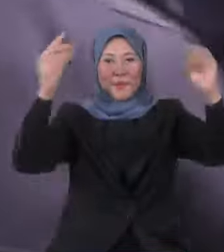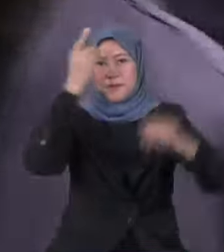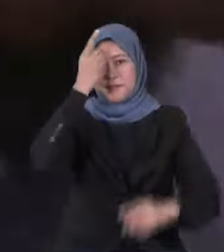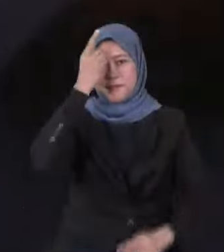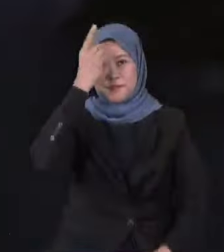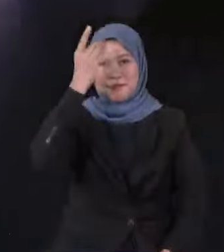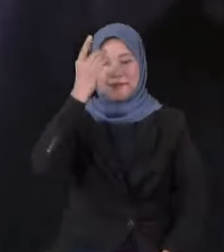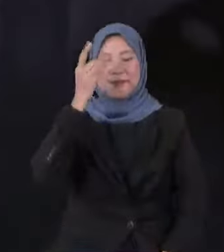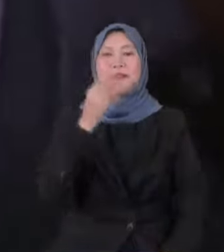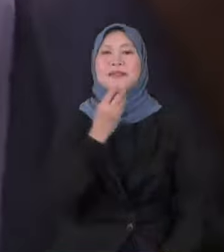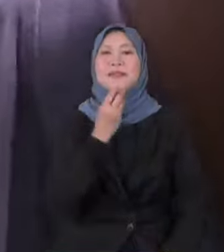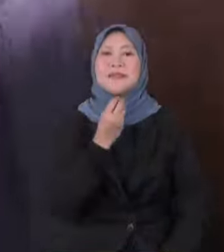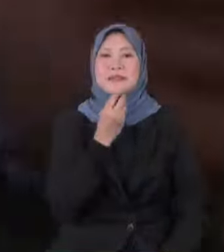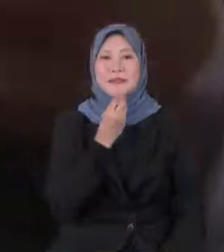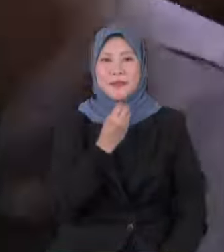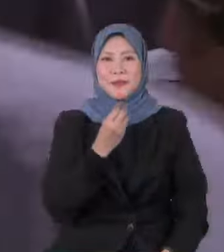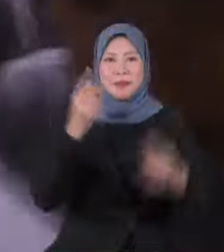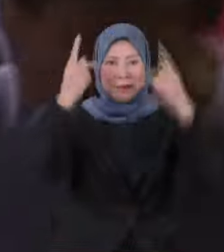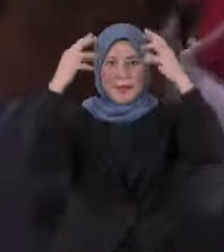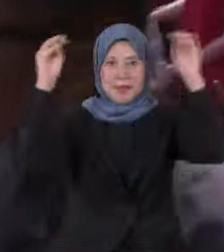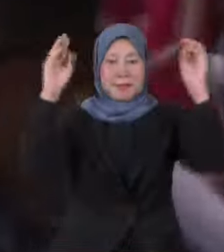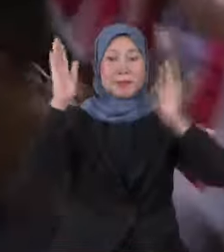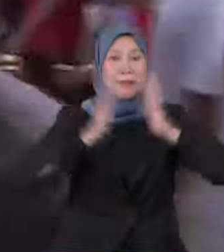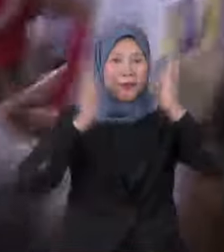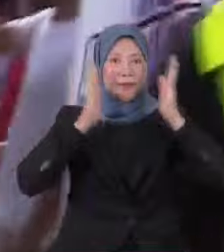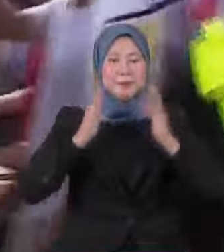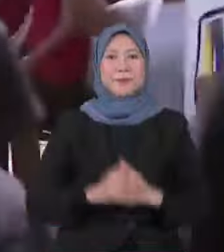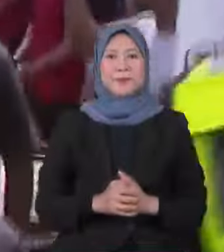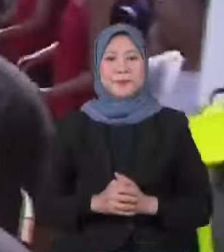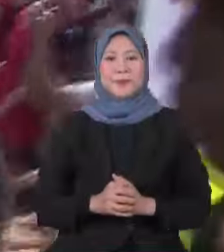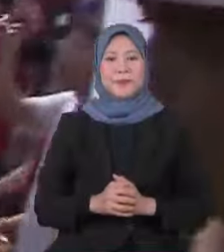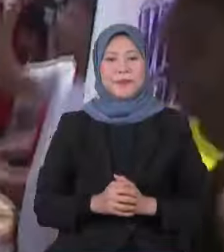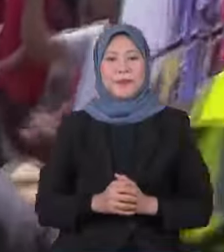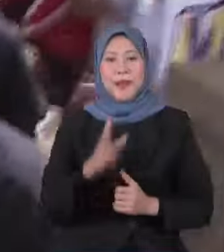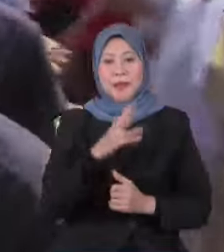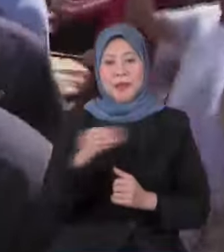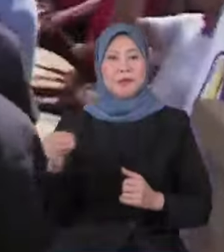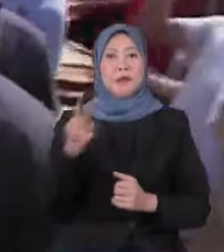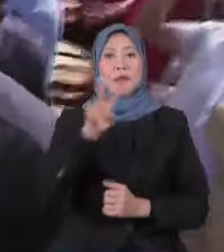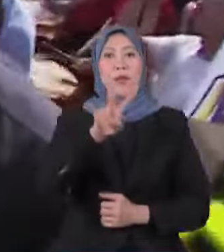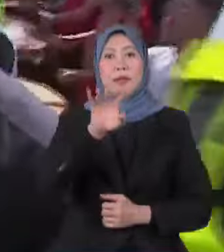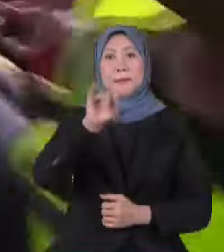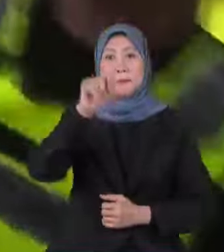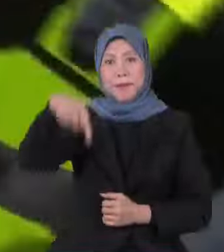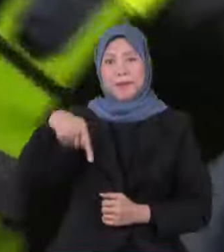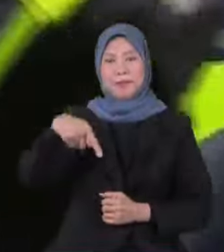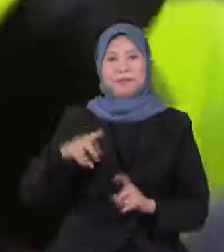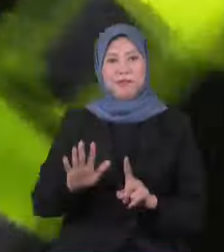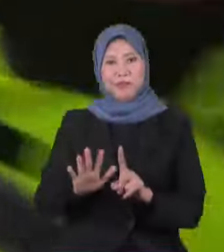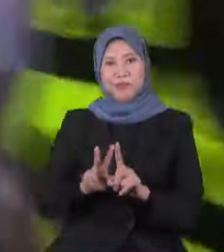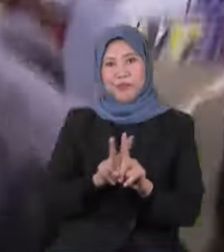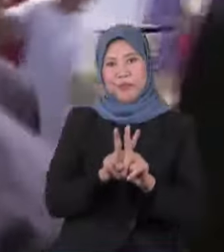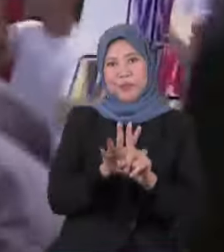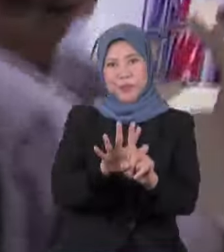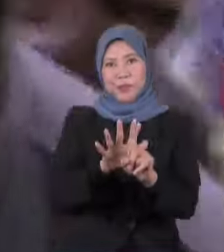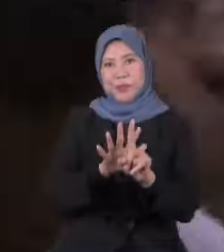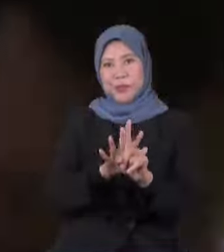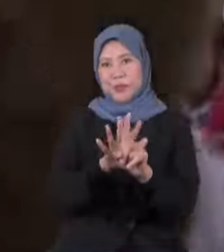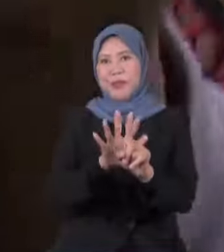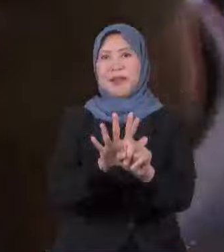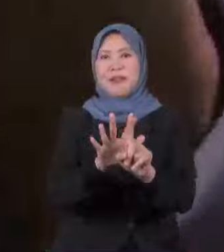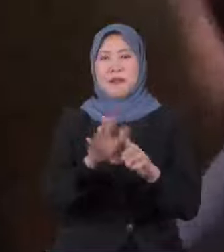Seri Anwar Ibrahim, Perdana Menteri Malaysia. Diikuti dengan div-div kehormat yang mengiringi, anda dapat saksikan